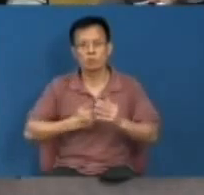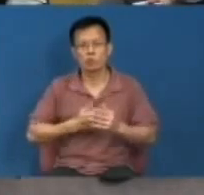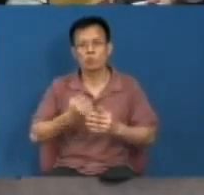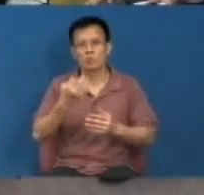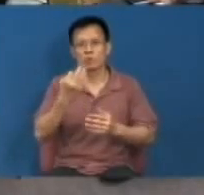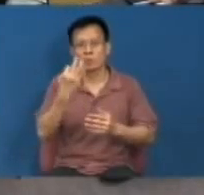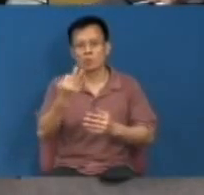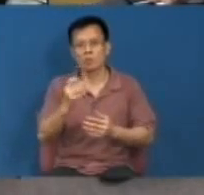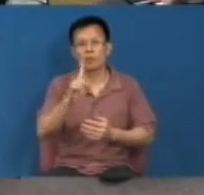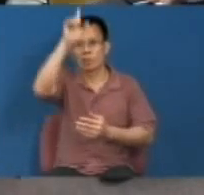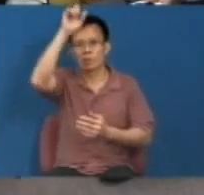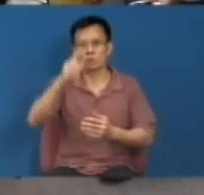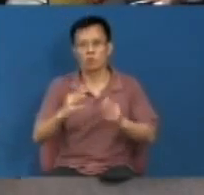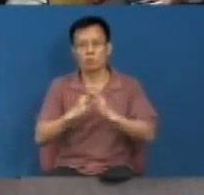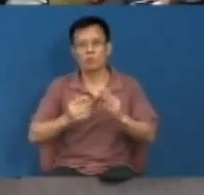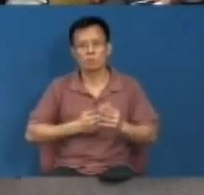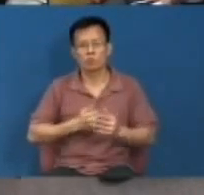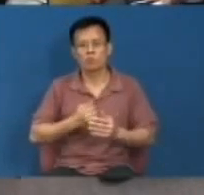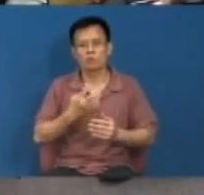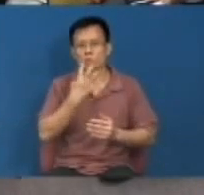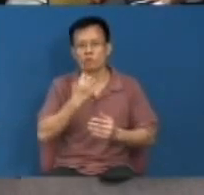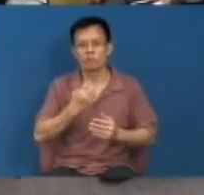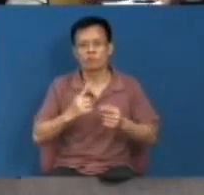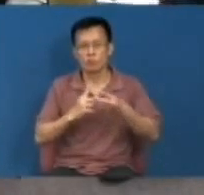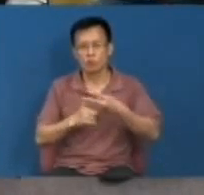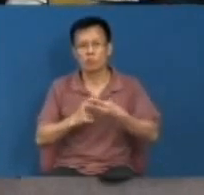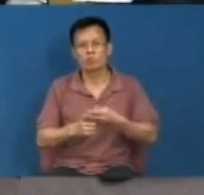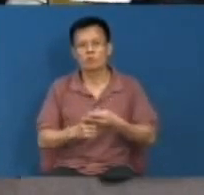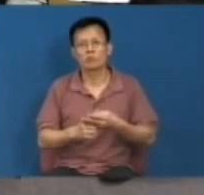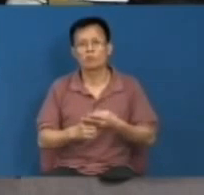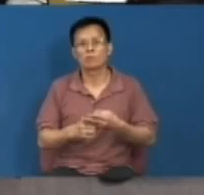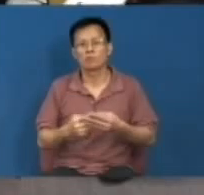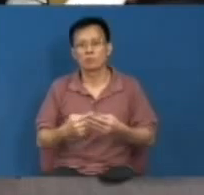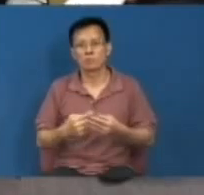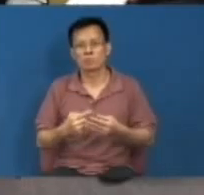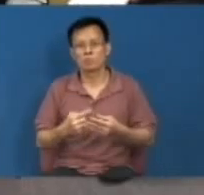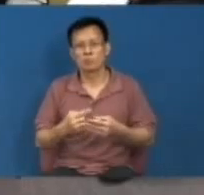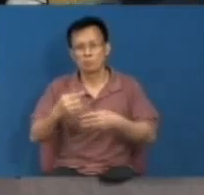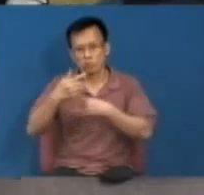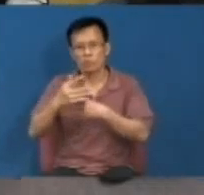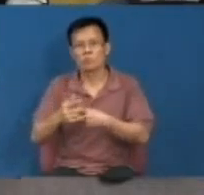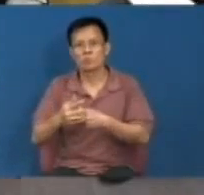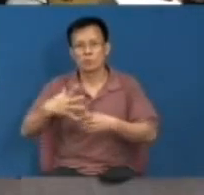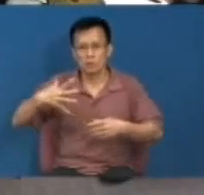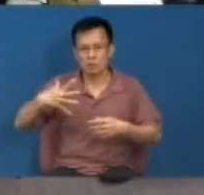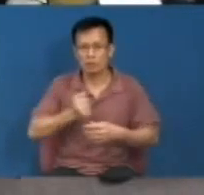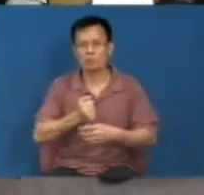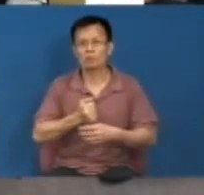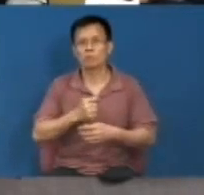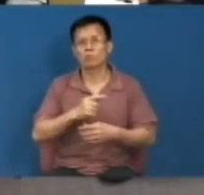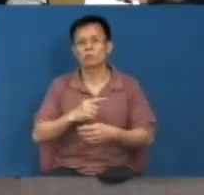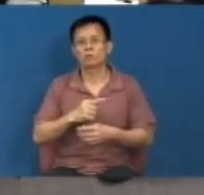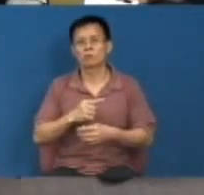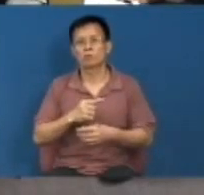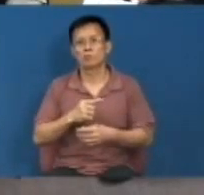位樓上住客嘅業主苦主，真係除咗我話要爭取權益之外，當然咧，